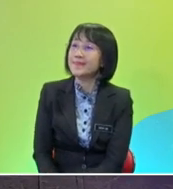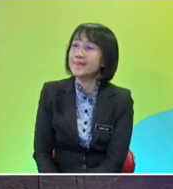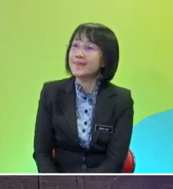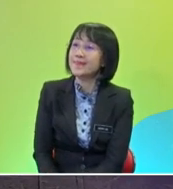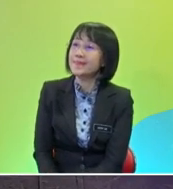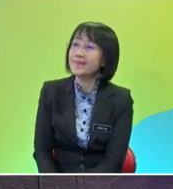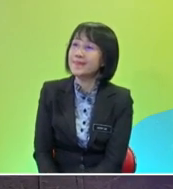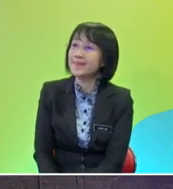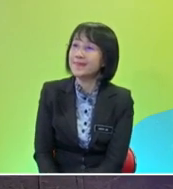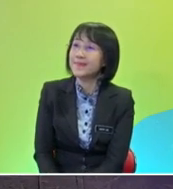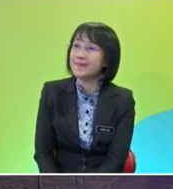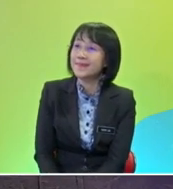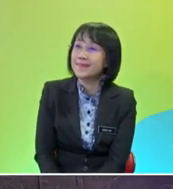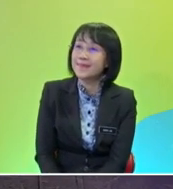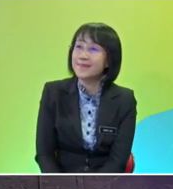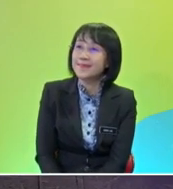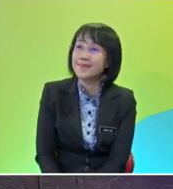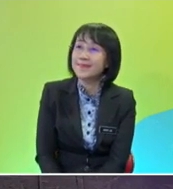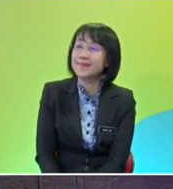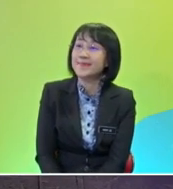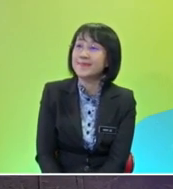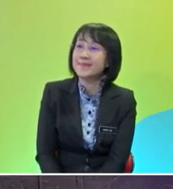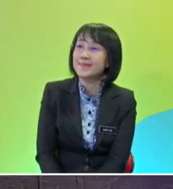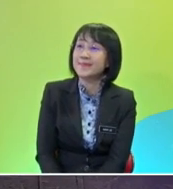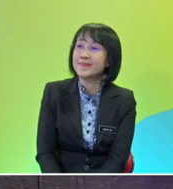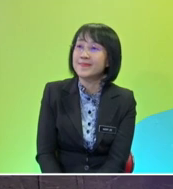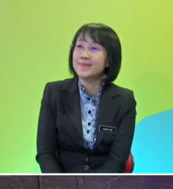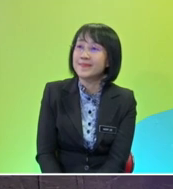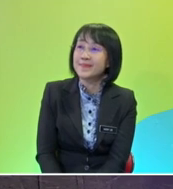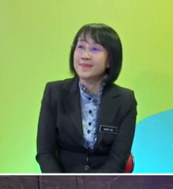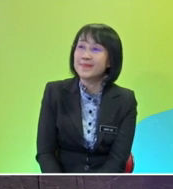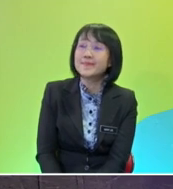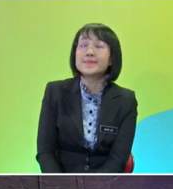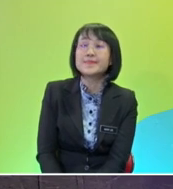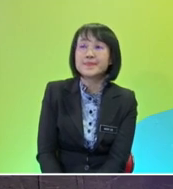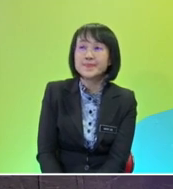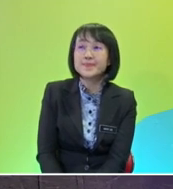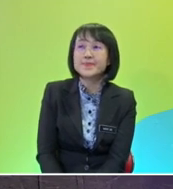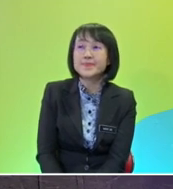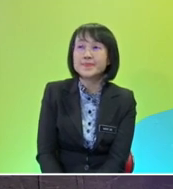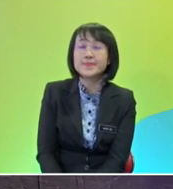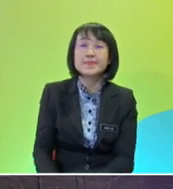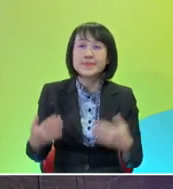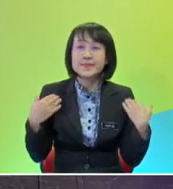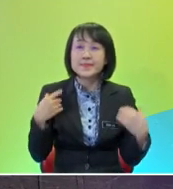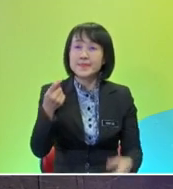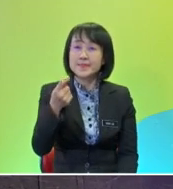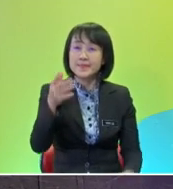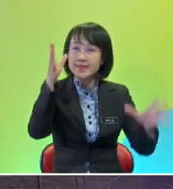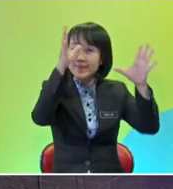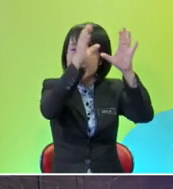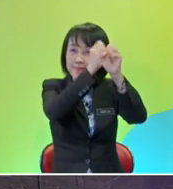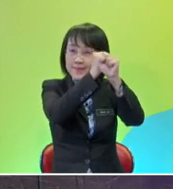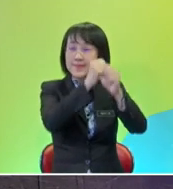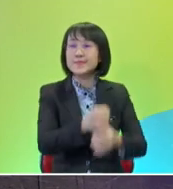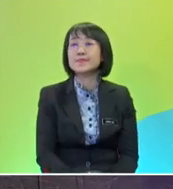lagi terdengar suara Hazika ya pada awal tadi. Kurang dengan suaranya. Tak apa. Sementara itu, cikgu, ada tak sedikit rumusan untuk segmen ini? Apa yang kita